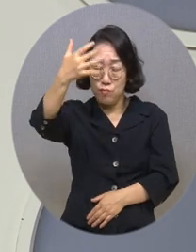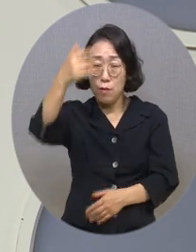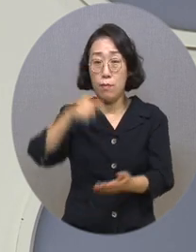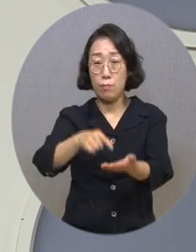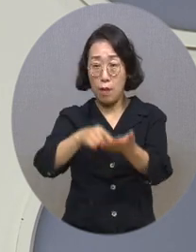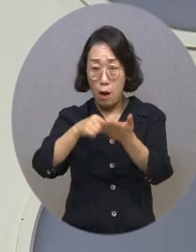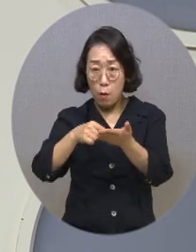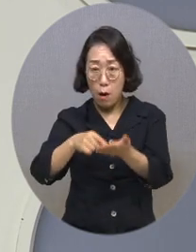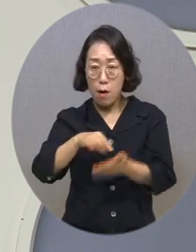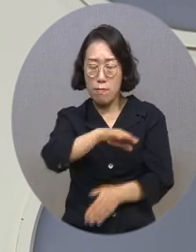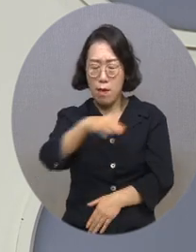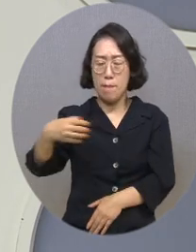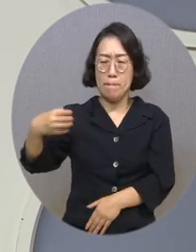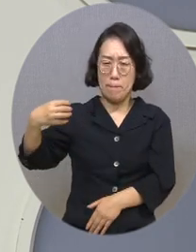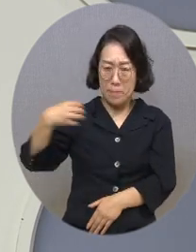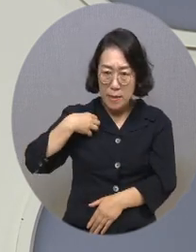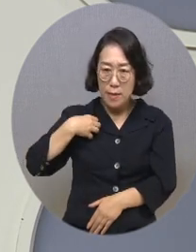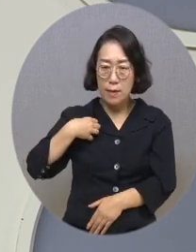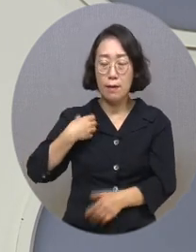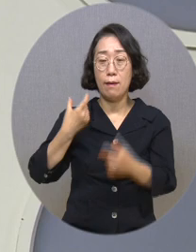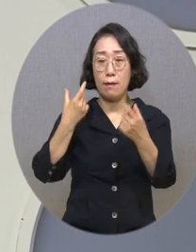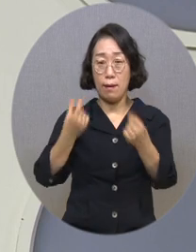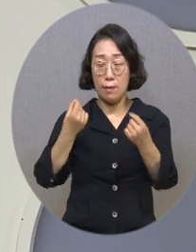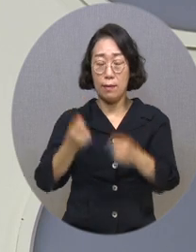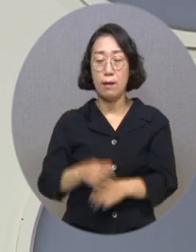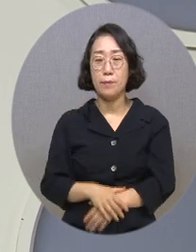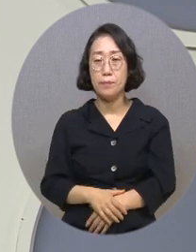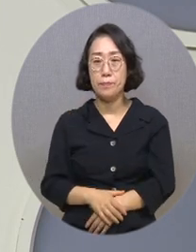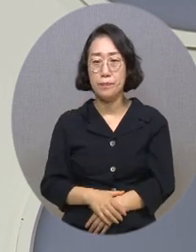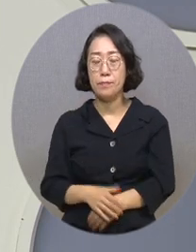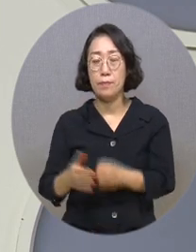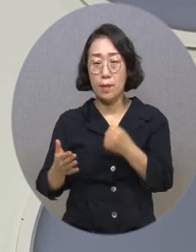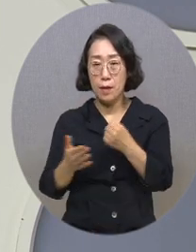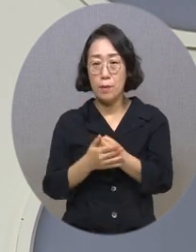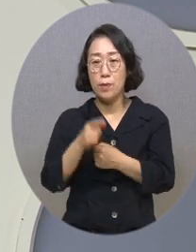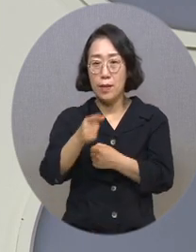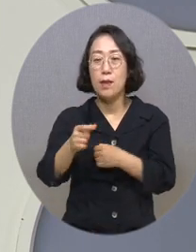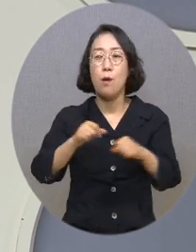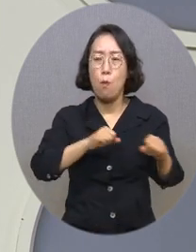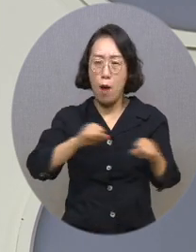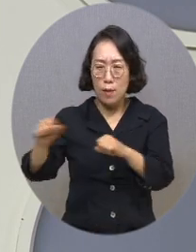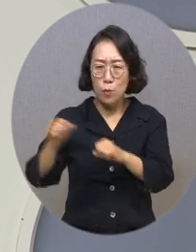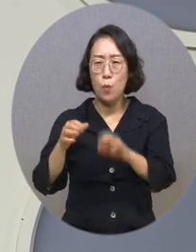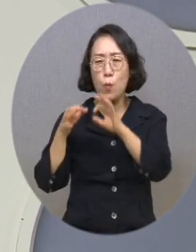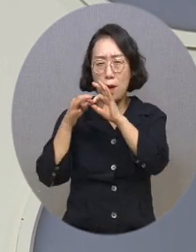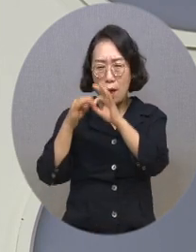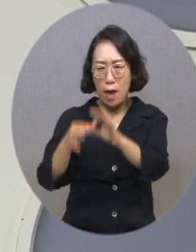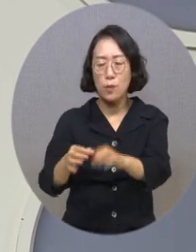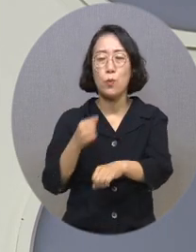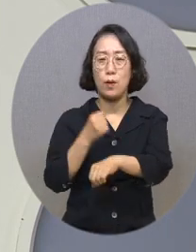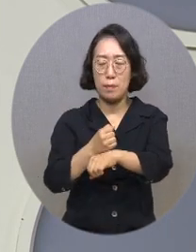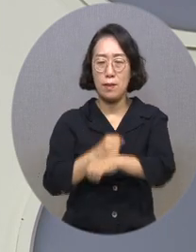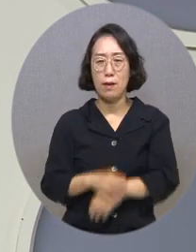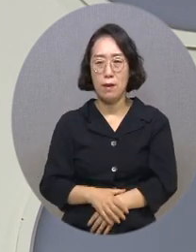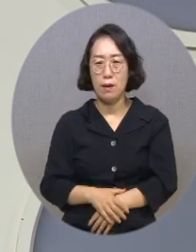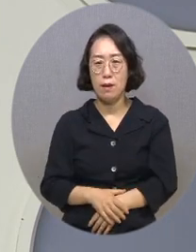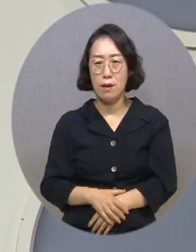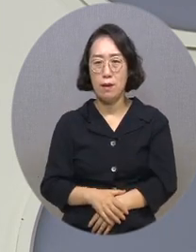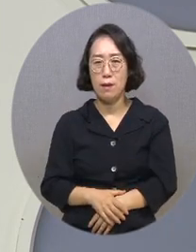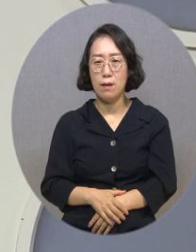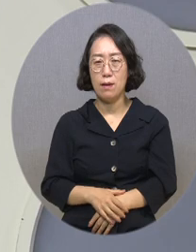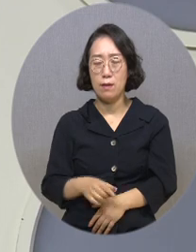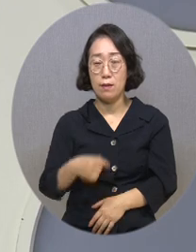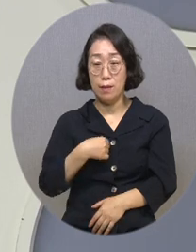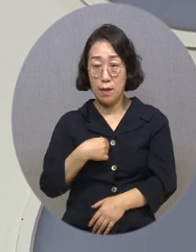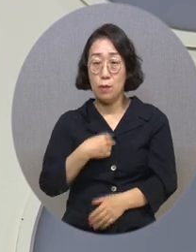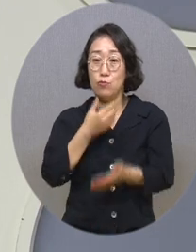이건 내 숙명처럼 하나야 그냥 받아들여갖고 그래서 제가 이 일을 계속하게 된 것 같아요. 그래서 제가